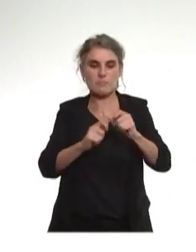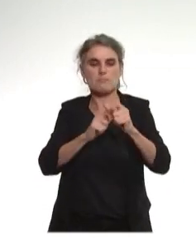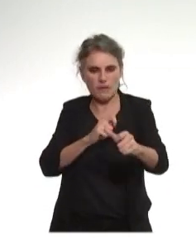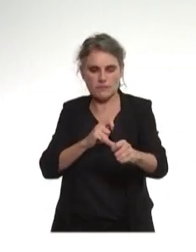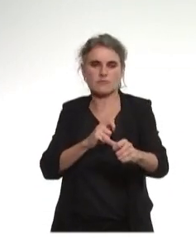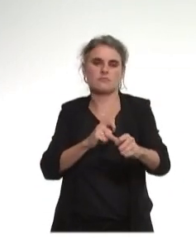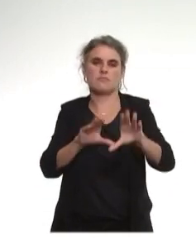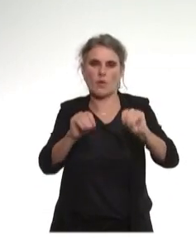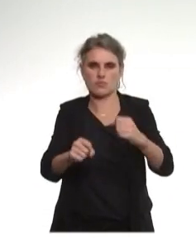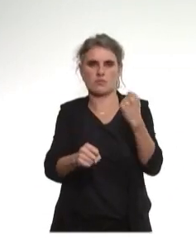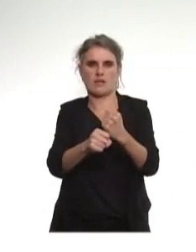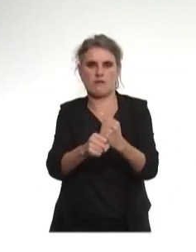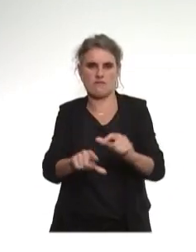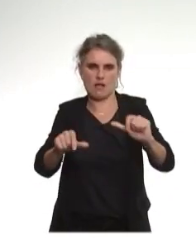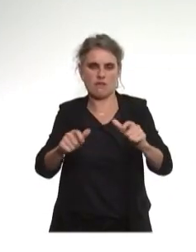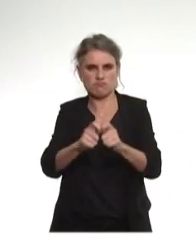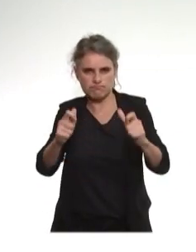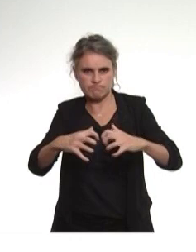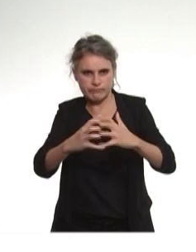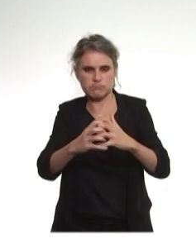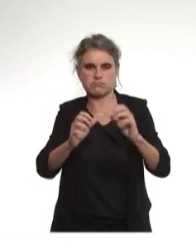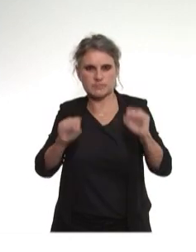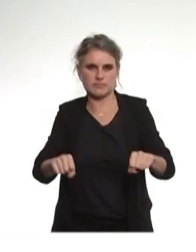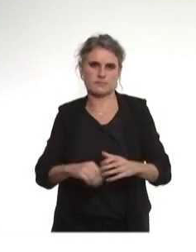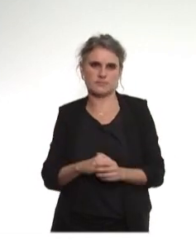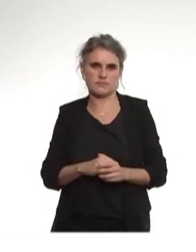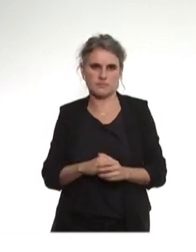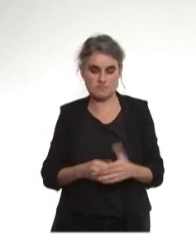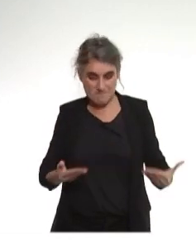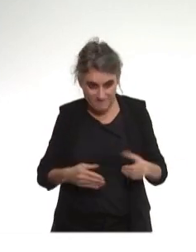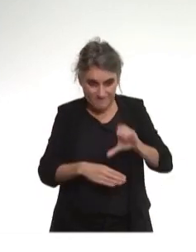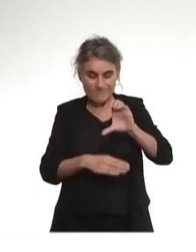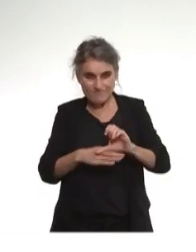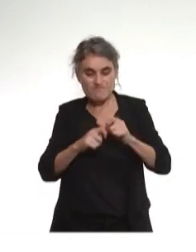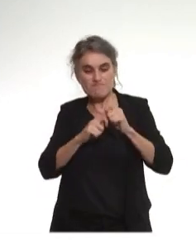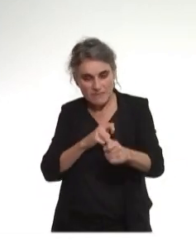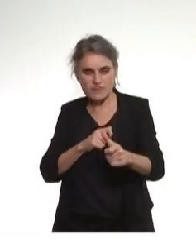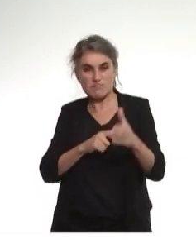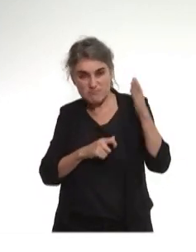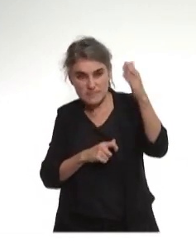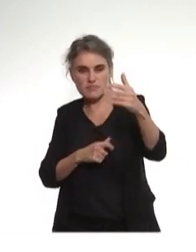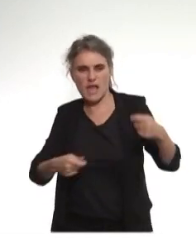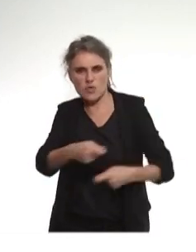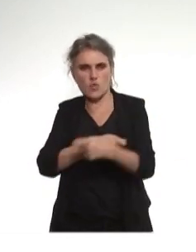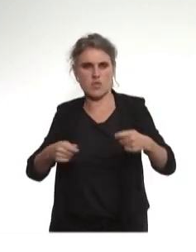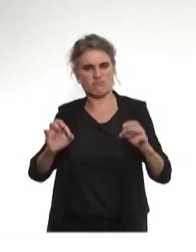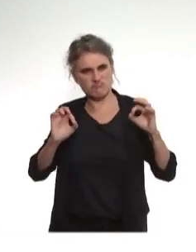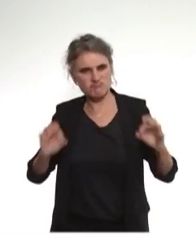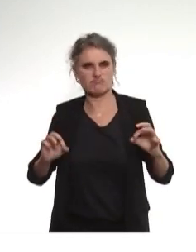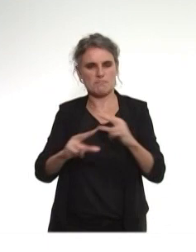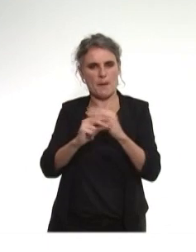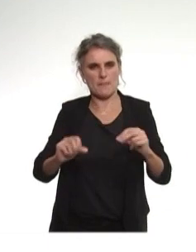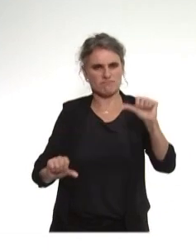ce sont les investissements de maintenant qui feront la compétitivité de notre économie demain et ce sont les investissements